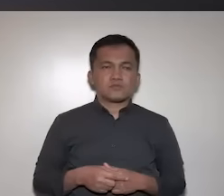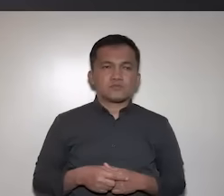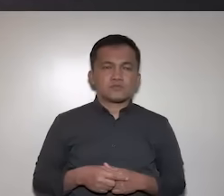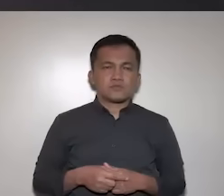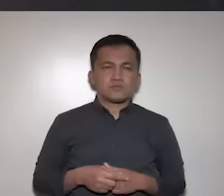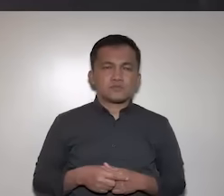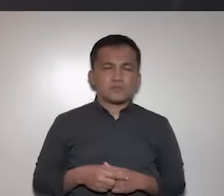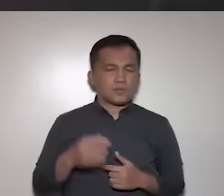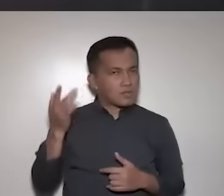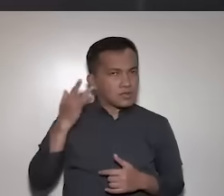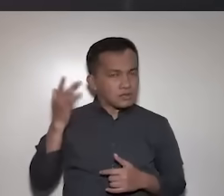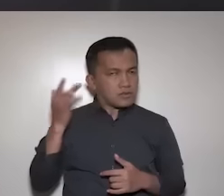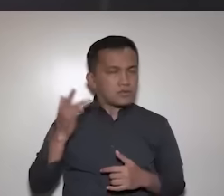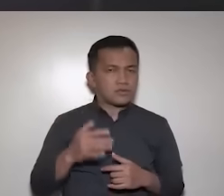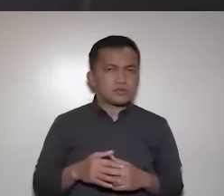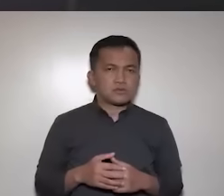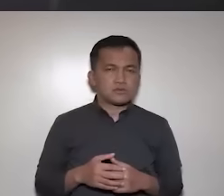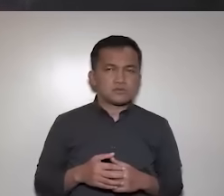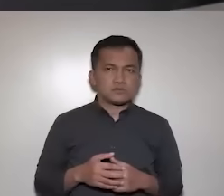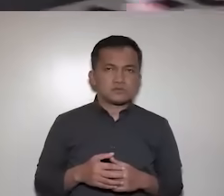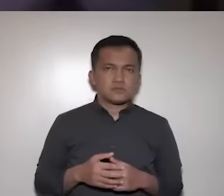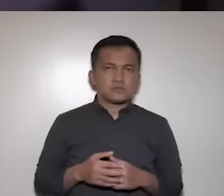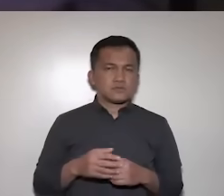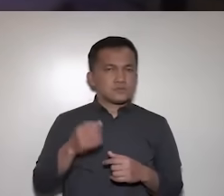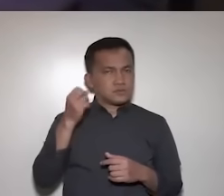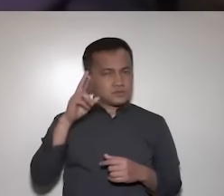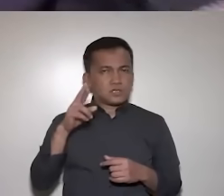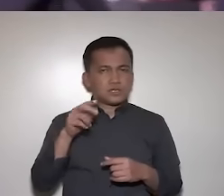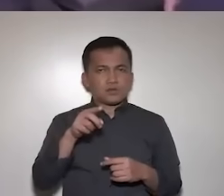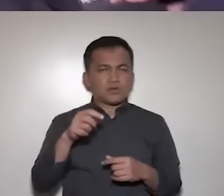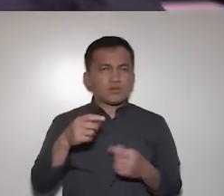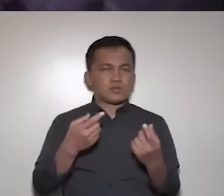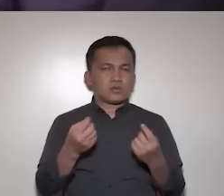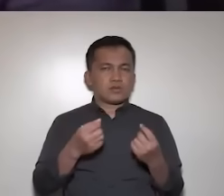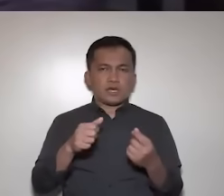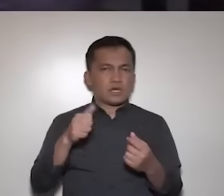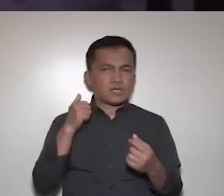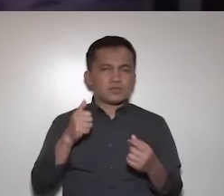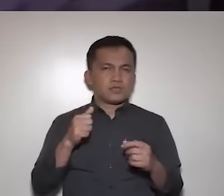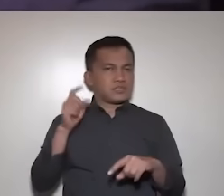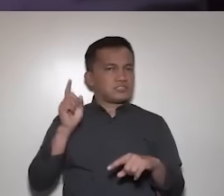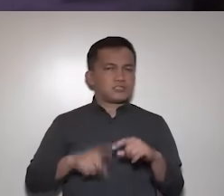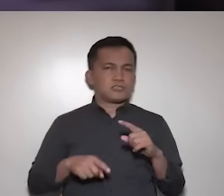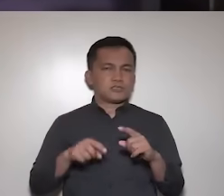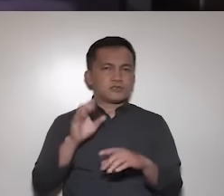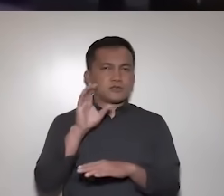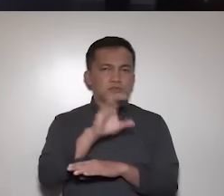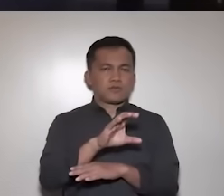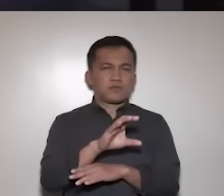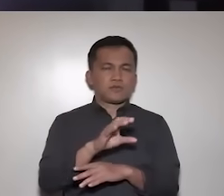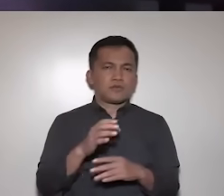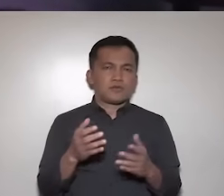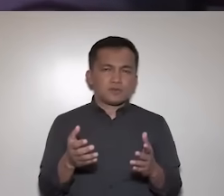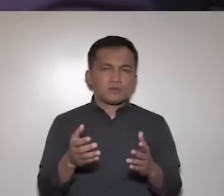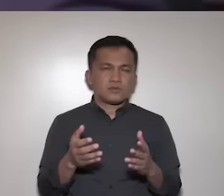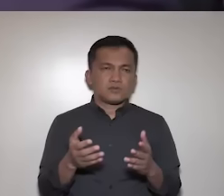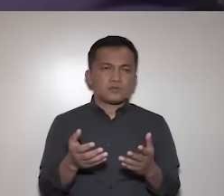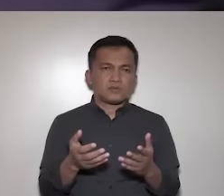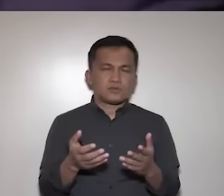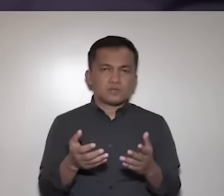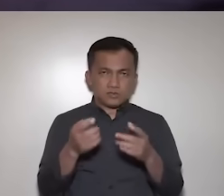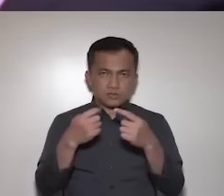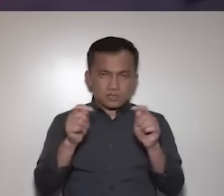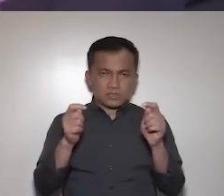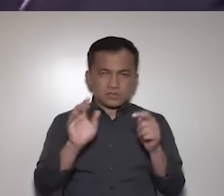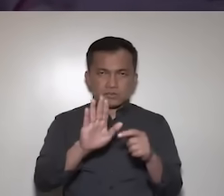Okay. Ito. Sir, wala tayong magawa. Kung talagang ayaw, opo, sir. Hindi natin siya pwedeng pilitin. Opo. At least, you